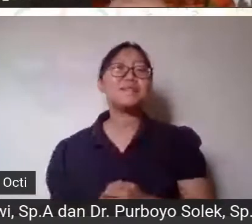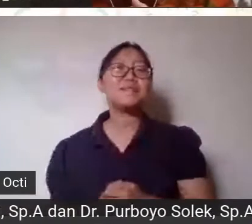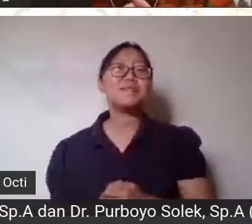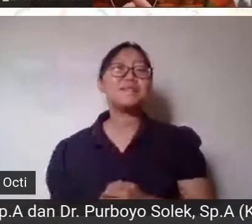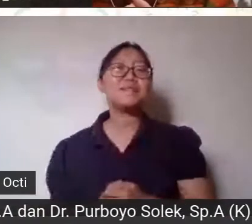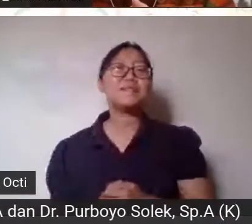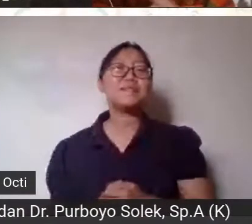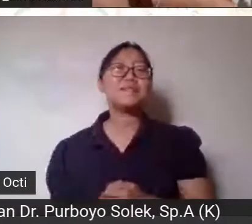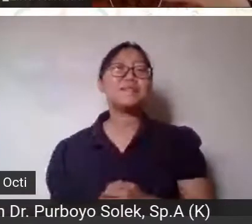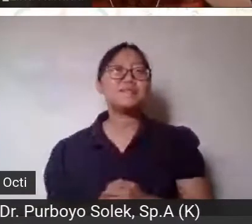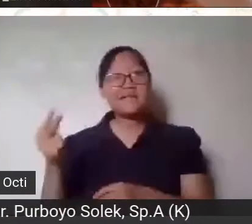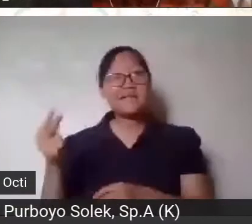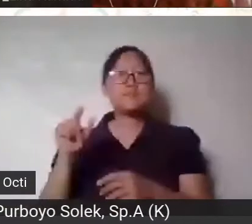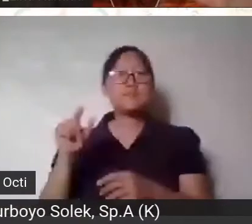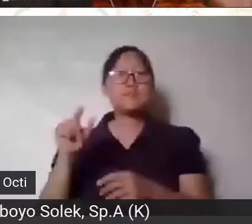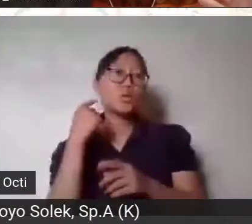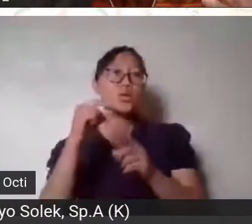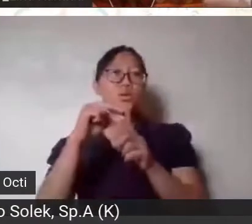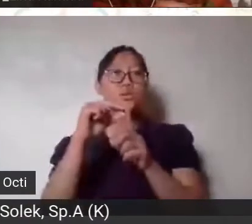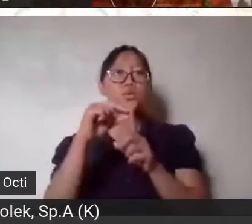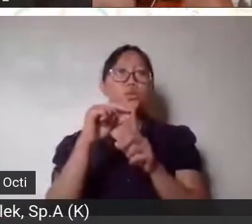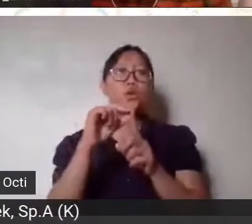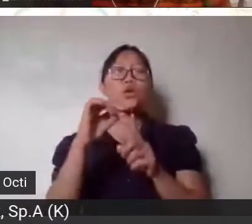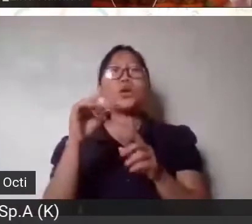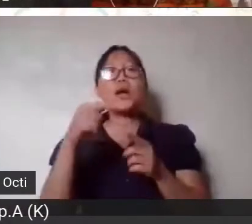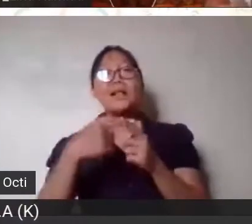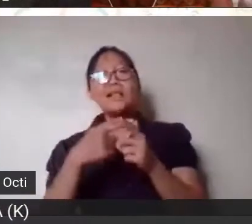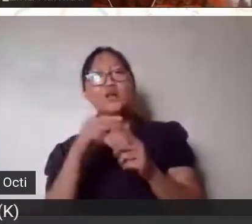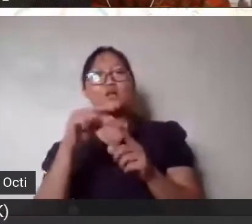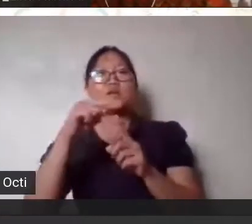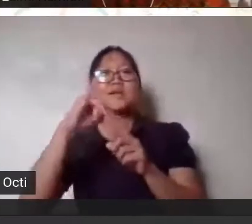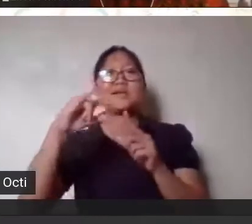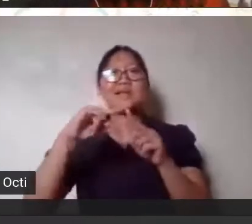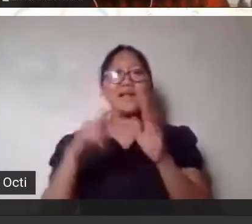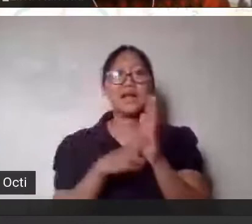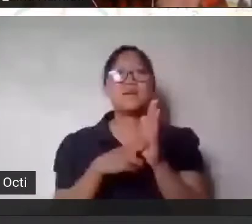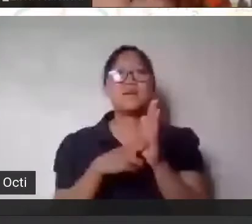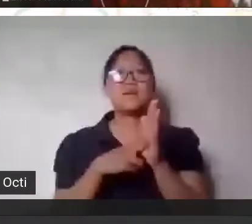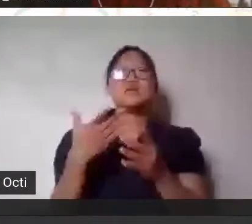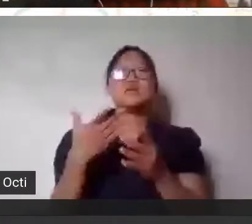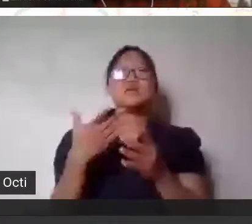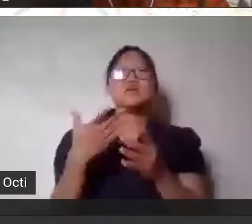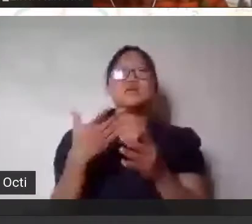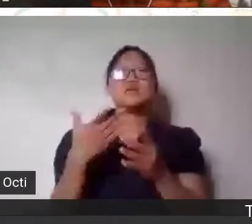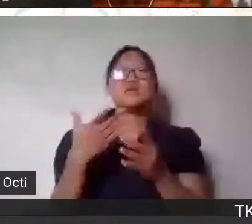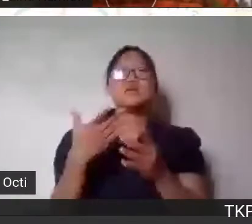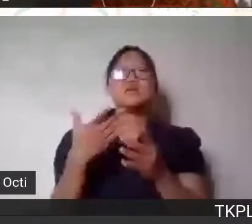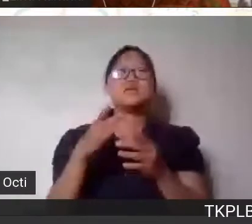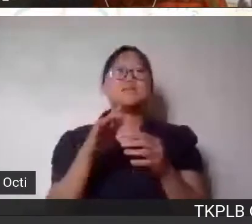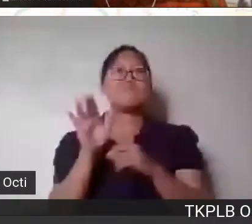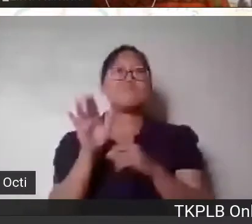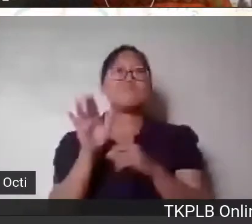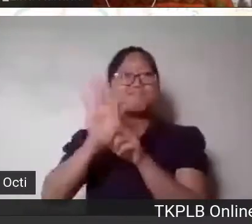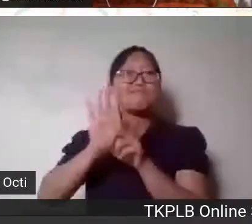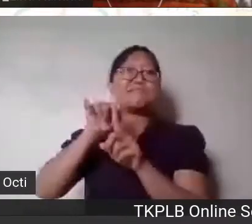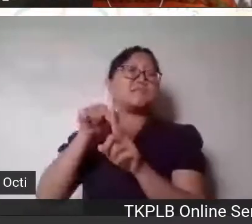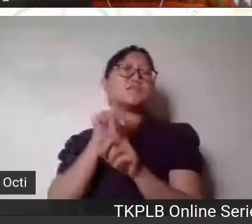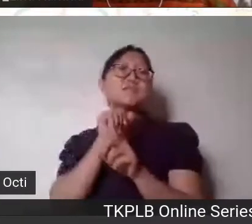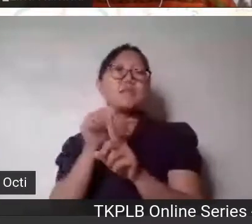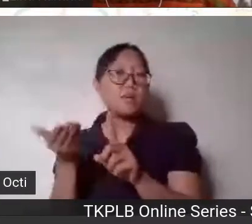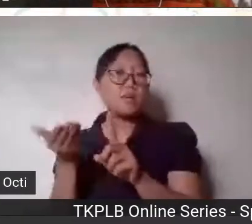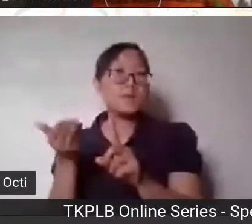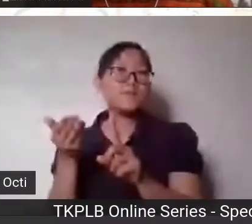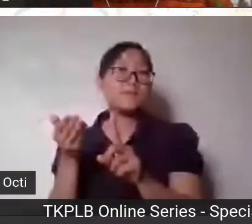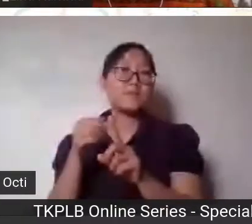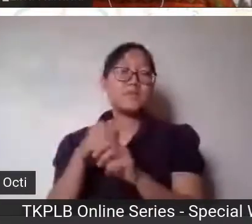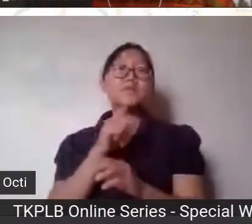Dokter Tian dan Dokter Purboyo adalah orang terbaik pada pagi hari ini yang akan menjelaskan subjek yang akan kita bahas. Silakan. Silakan Dokter Ya,